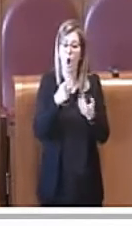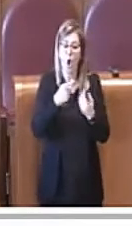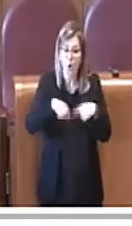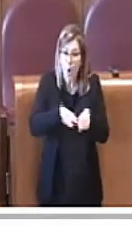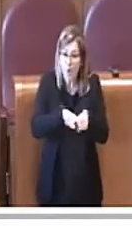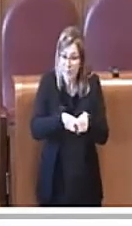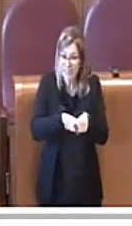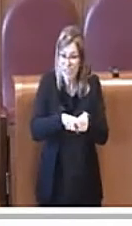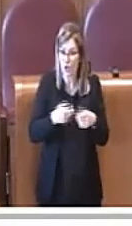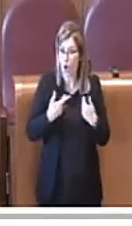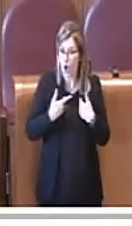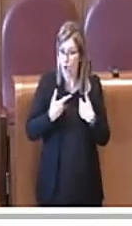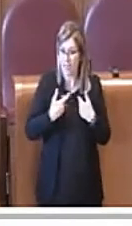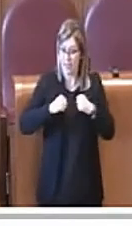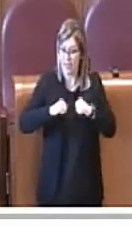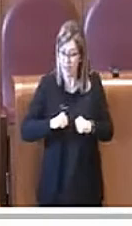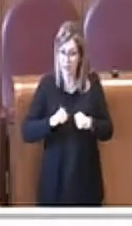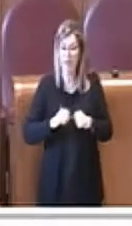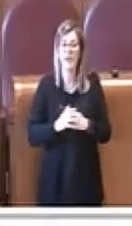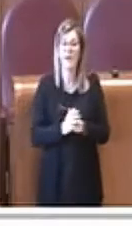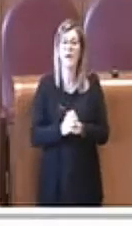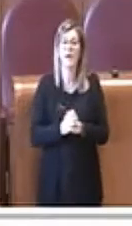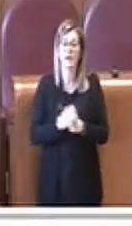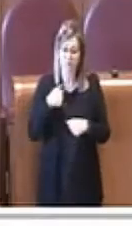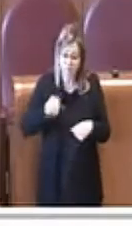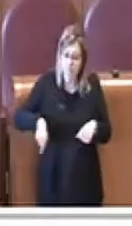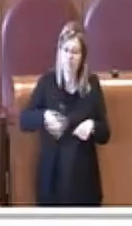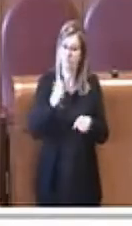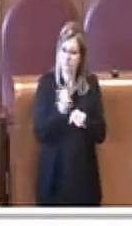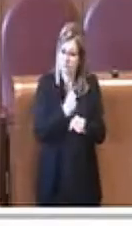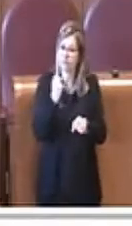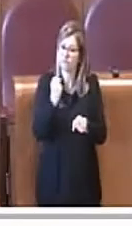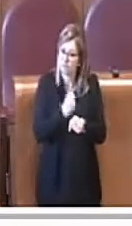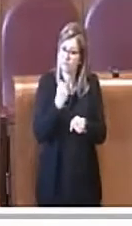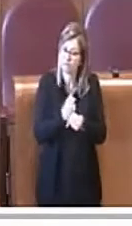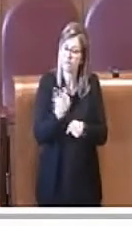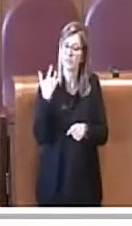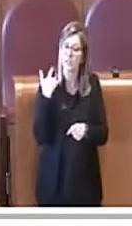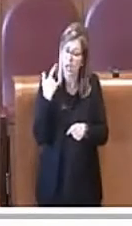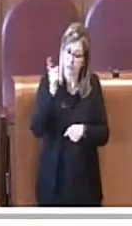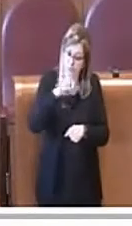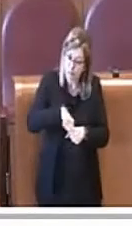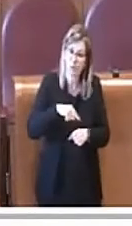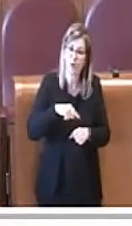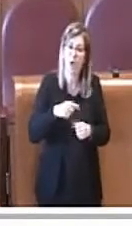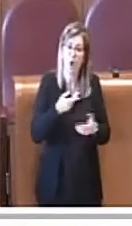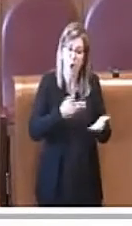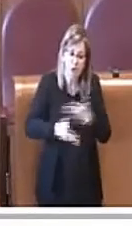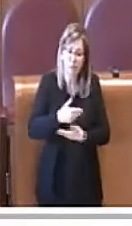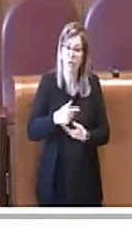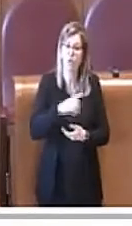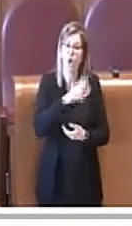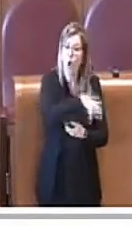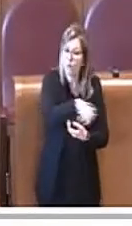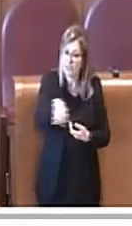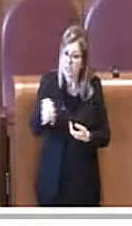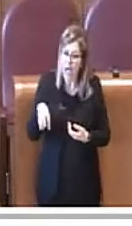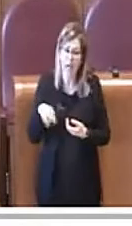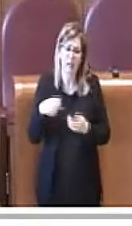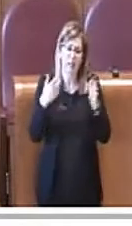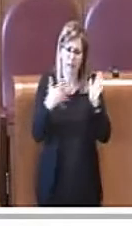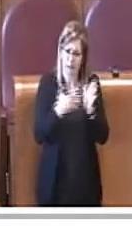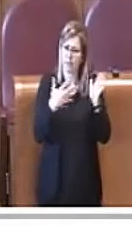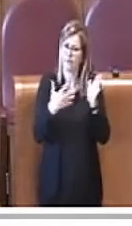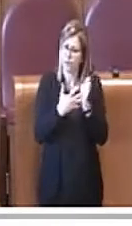che presiedo. Stiamo lavorando anche grazie alla collaborazione di tutti i commissari. Con delle difficoltà